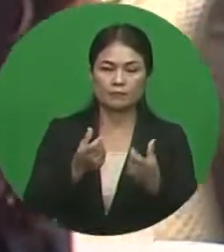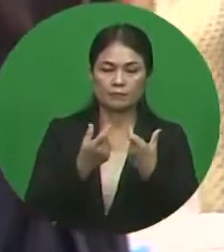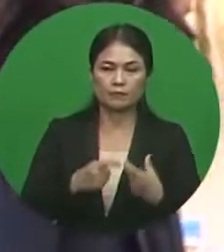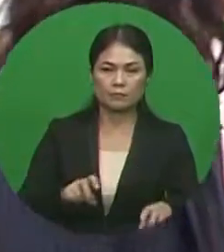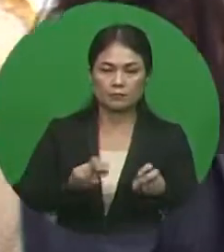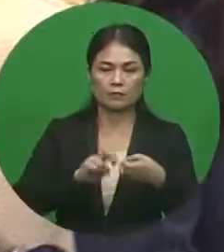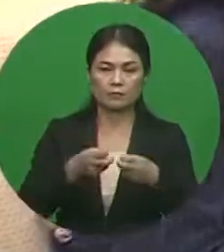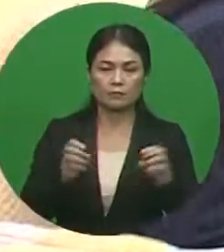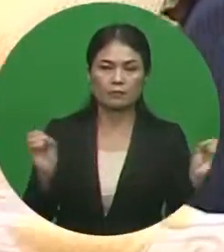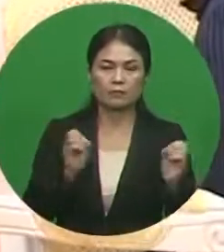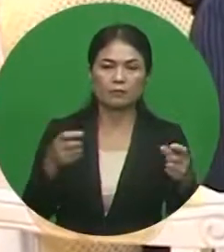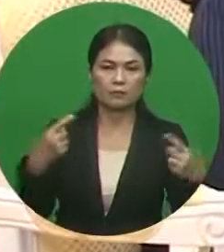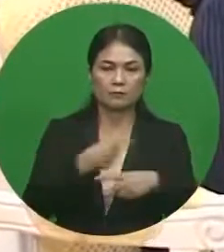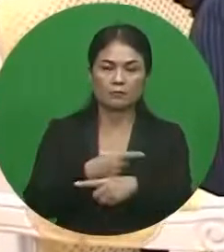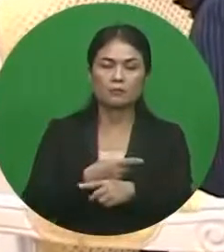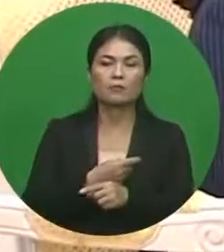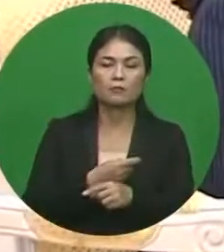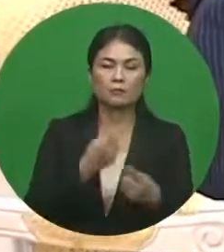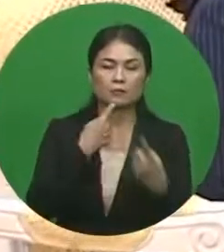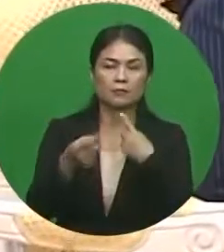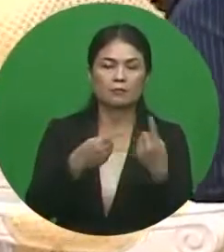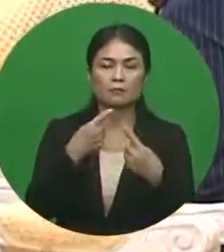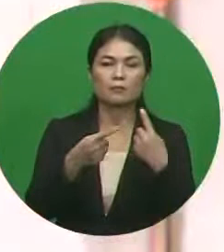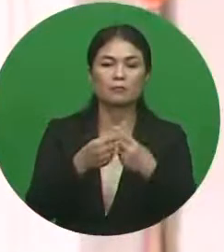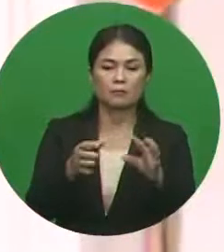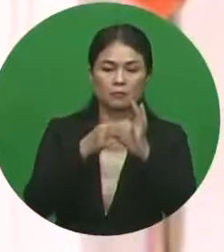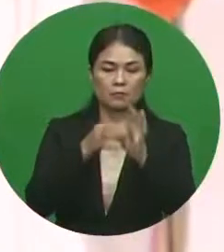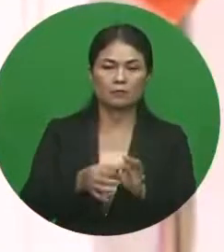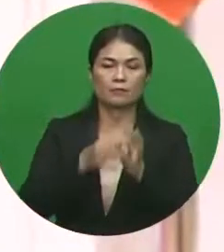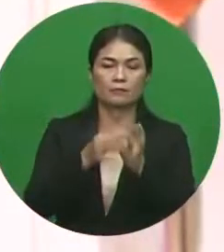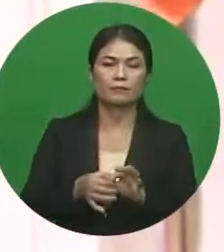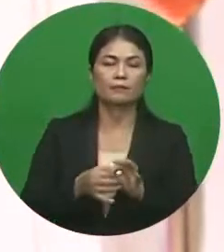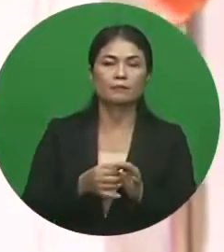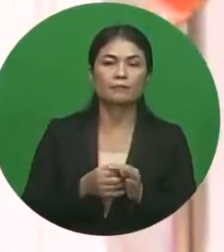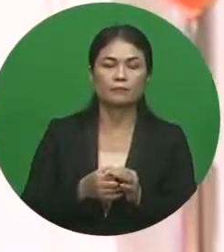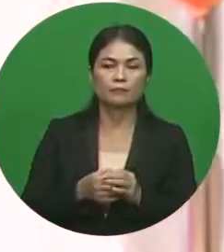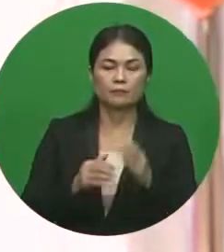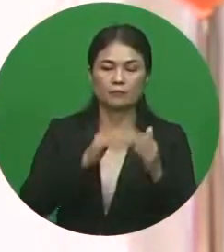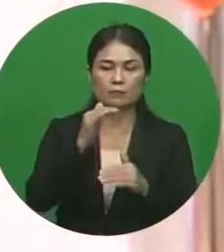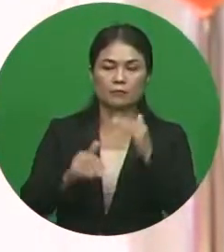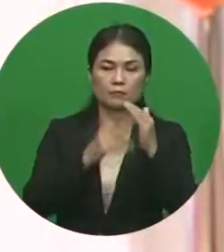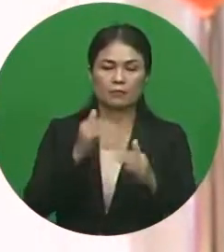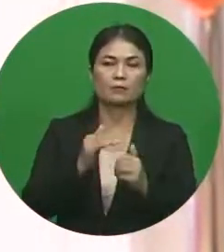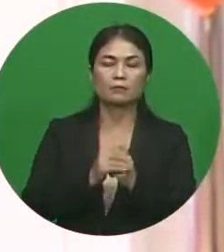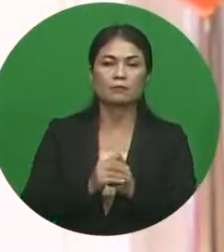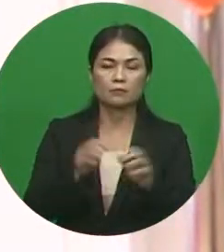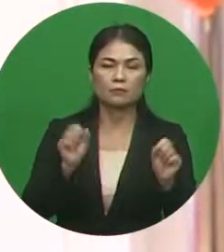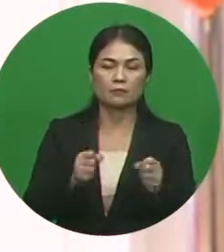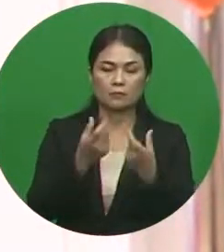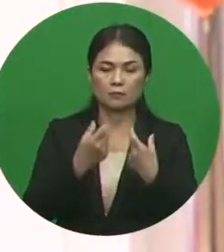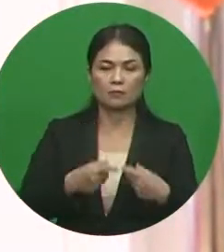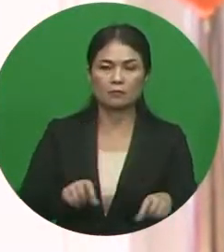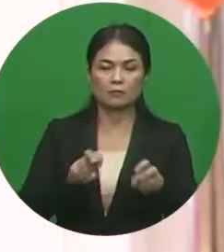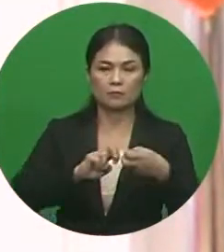ញ្ហានោះទេទុយទៅវិញការចរចាសម្រាប់កិច្ចសហប្រតិបត្តិការនិងការអភិវឌ្ឍទេដែលអាចដោះស្រាយ